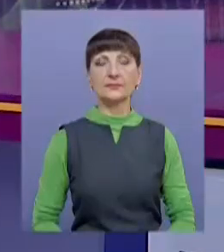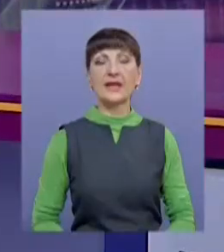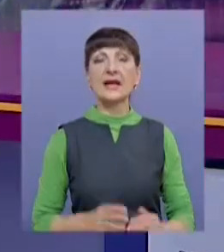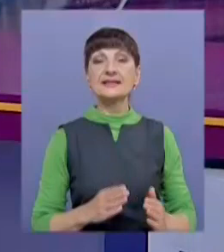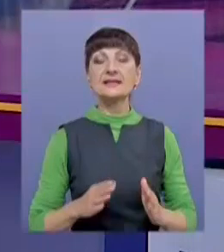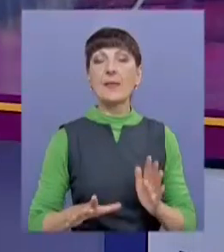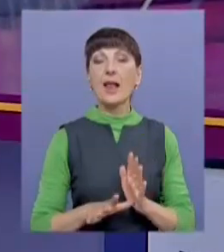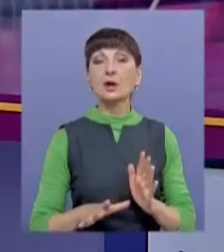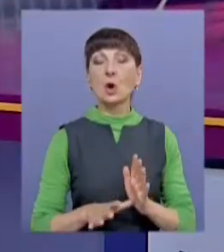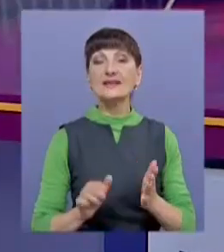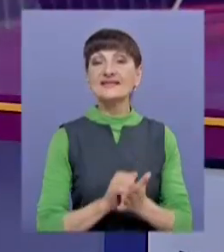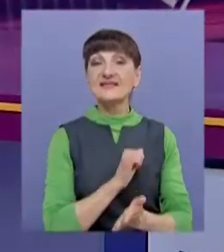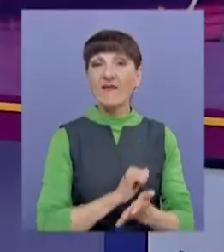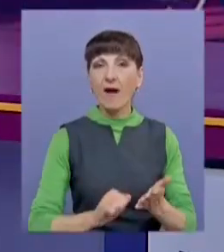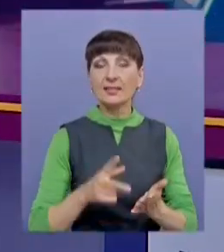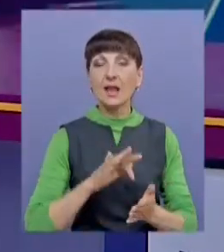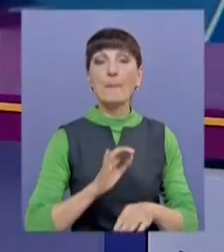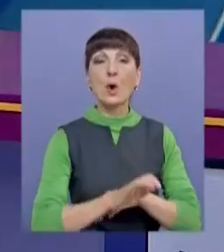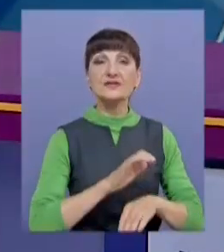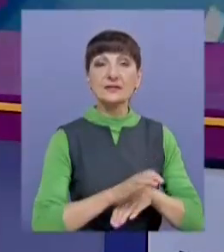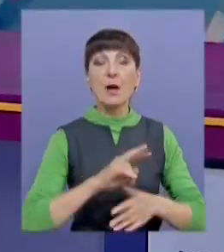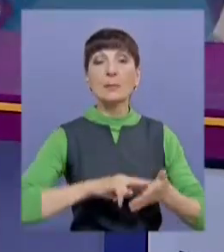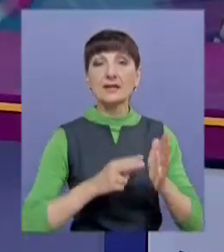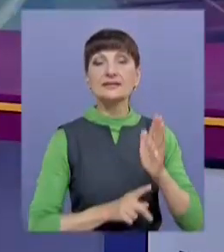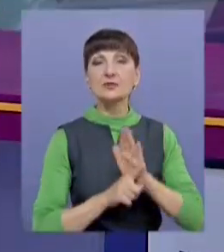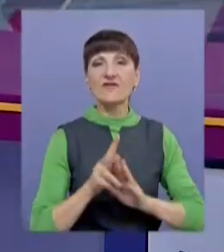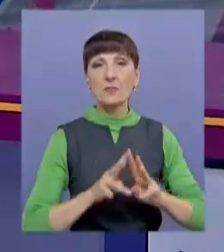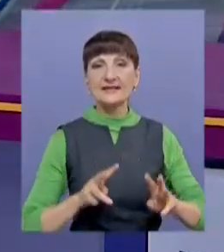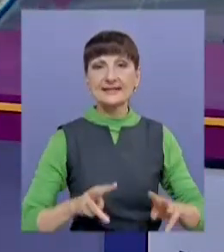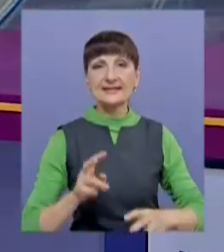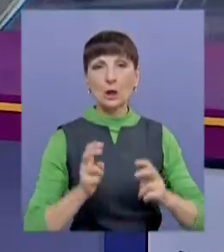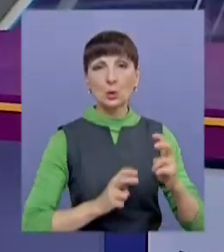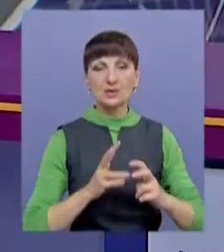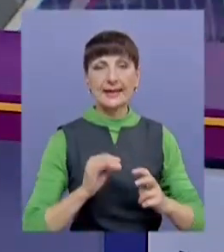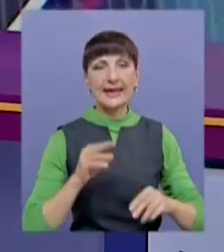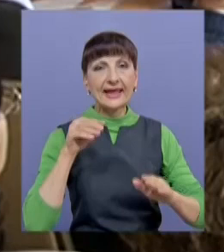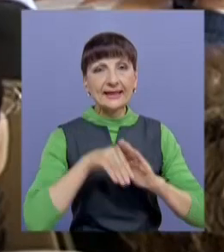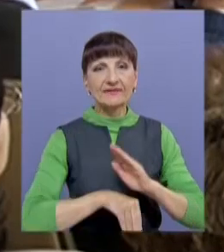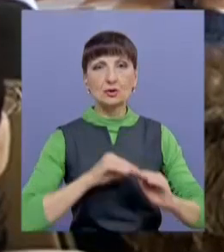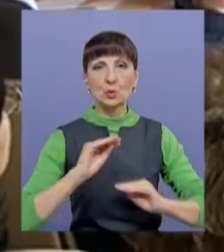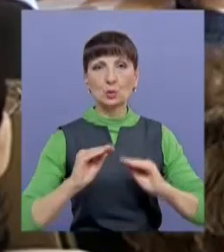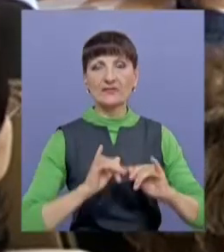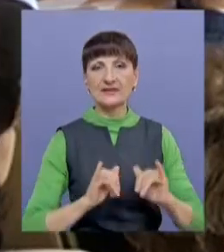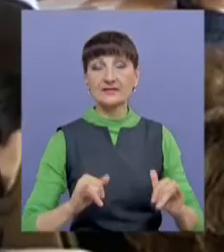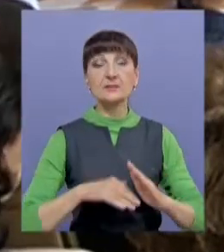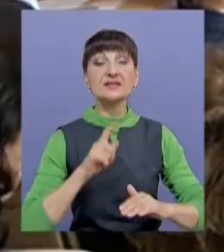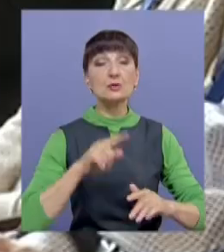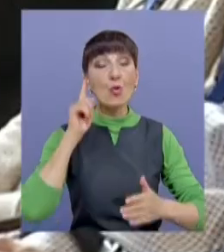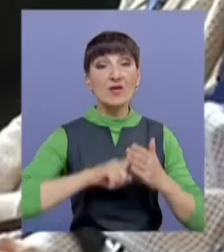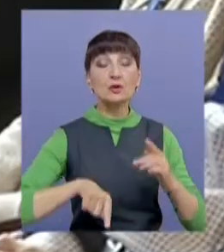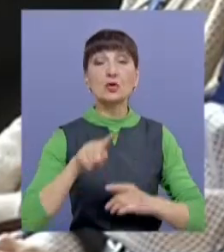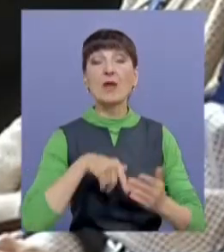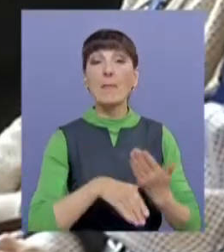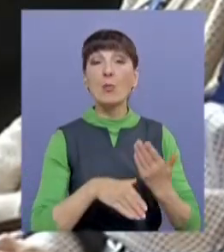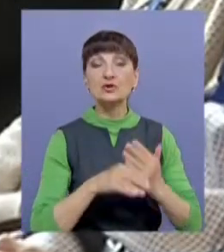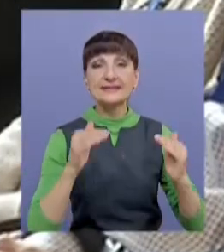Систему электронной сертификации для производителей планируют запустить в Министерстве индустрии и инфраструктурного развития. Специалисты уверены, что она